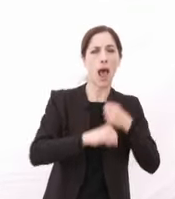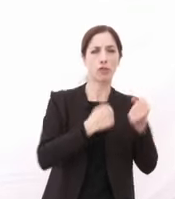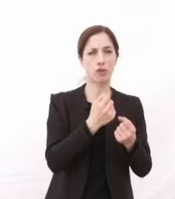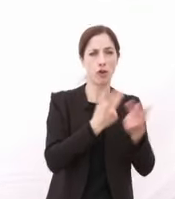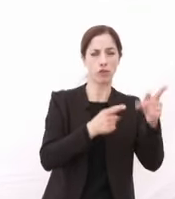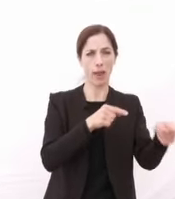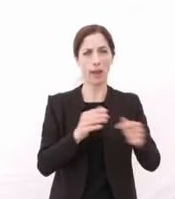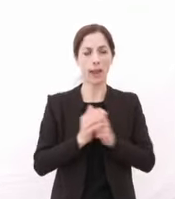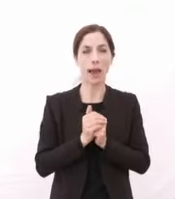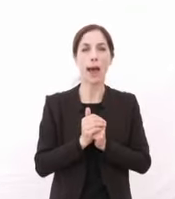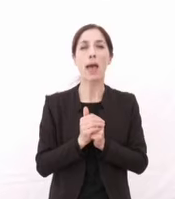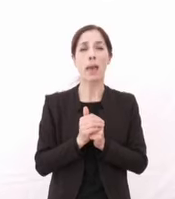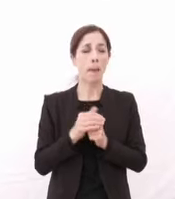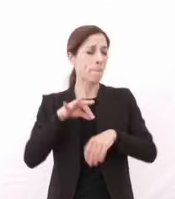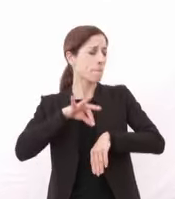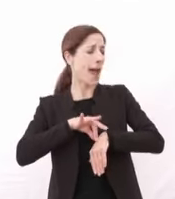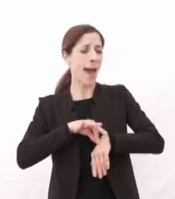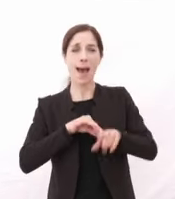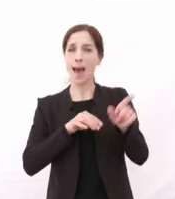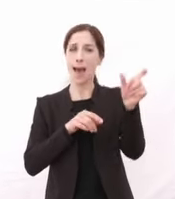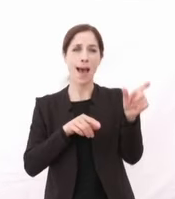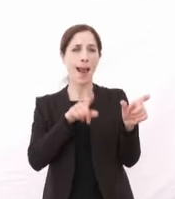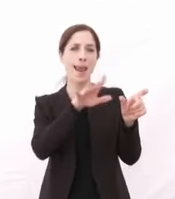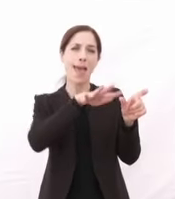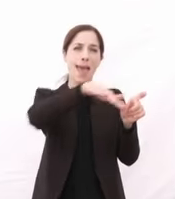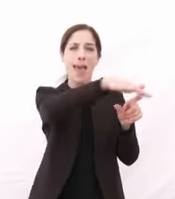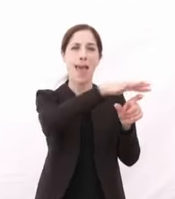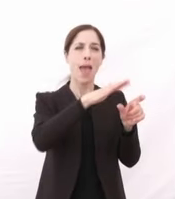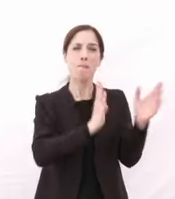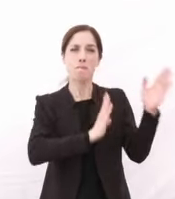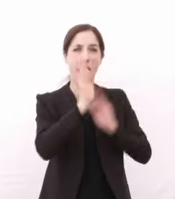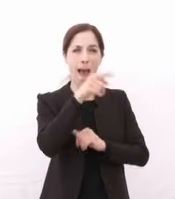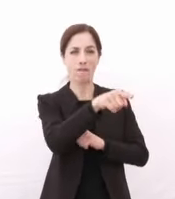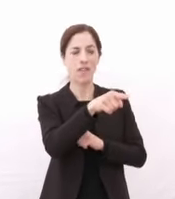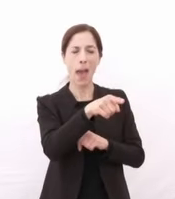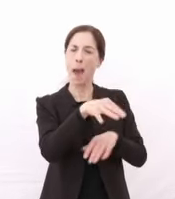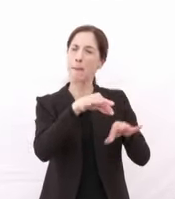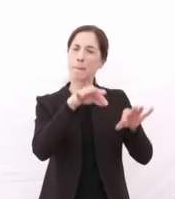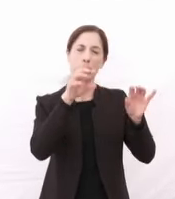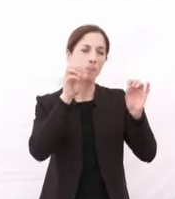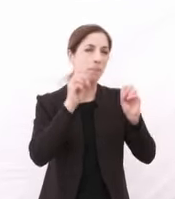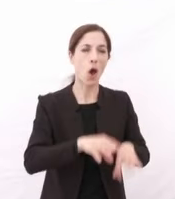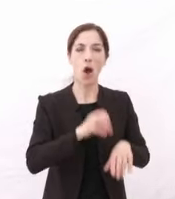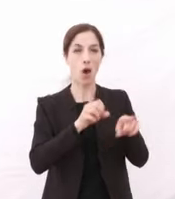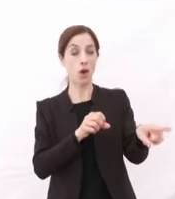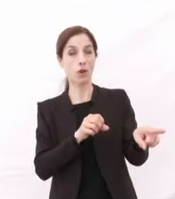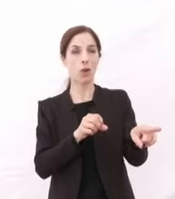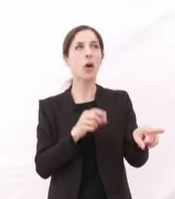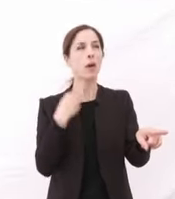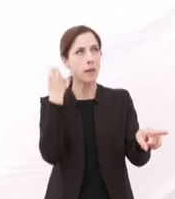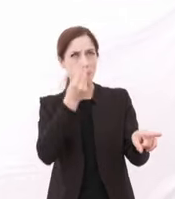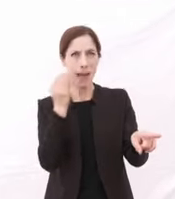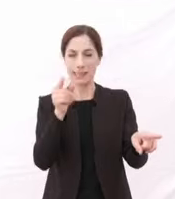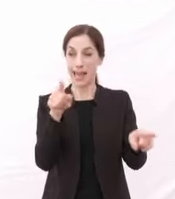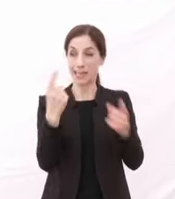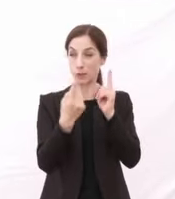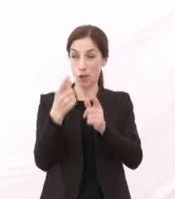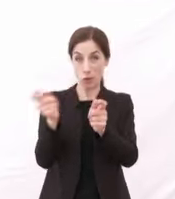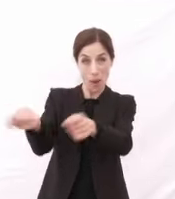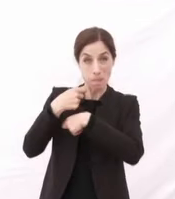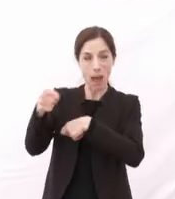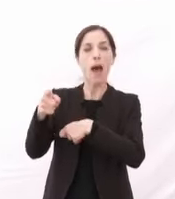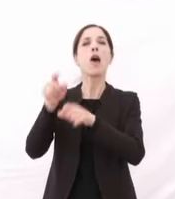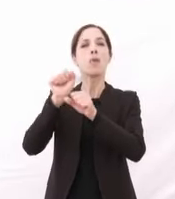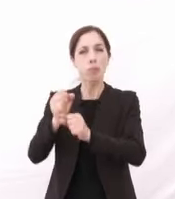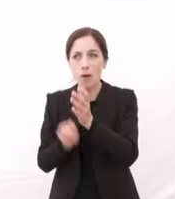cancro mafioso, possa nascere qualcosa di buono, in grado di dare a tutti una prospettiva di trasformazione e di rinascita. E